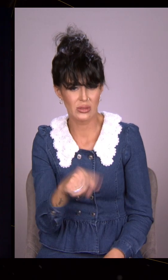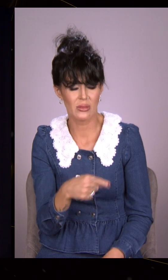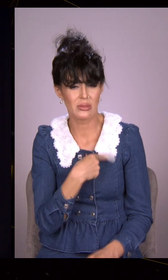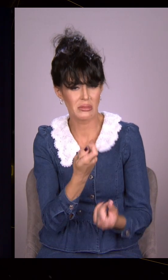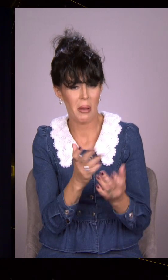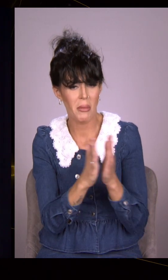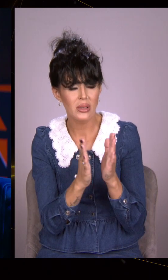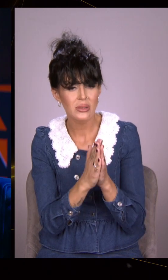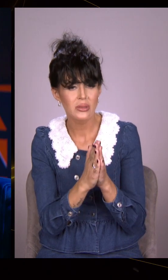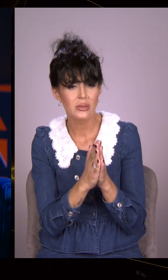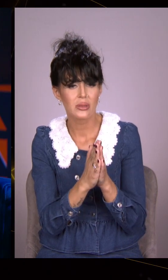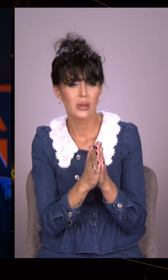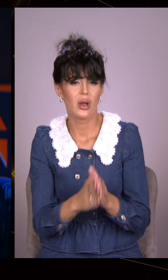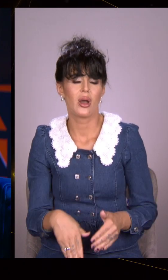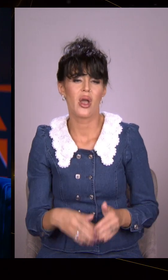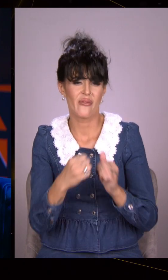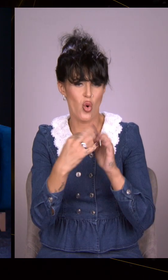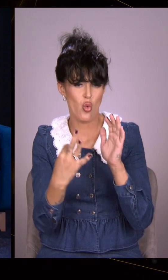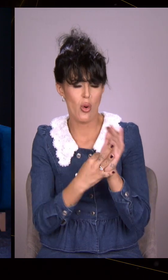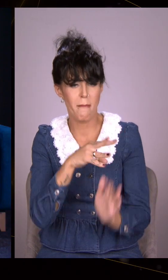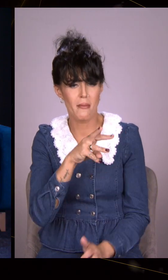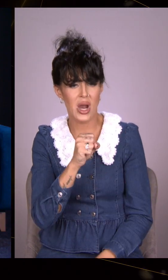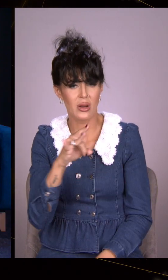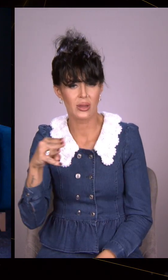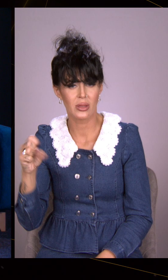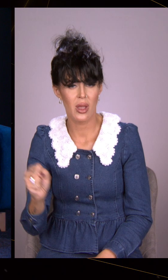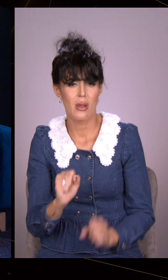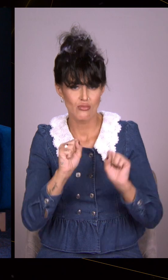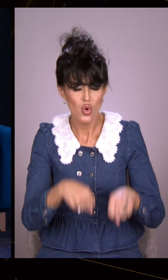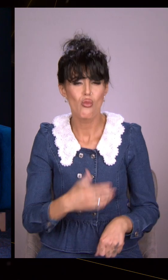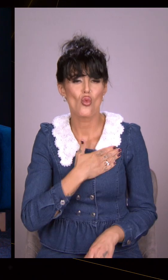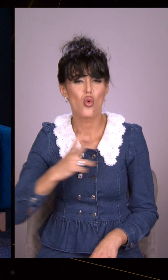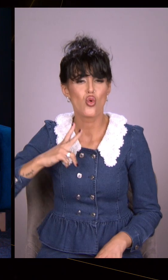Попросила 18 березня перехоронити Настю.